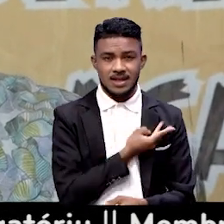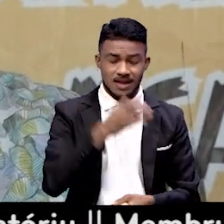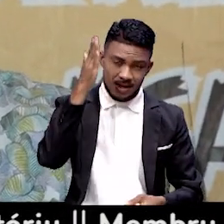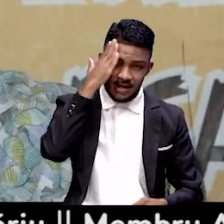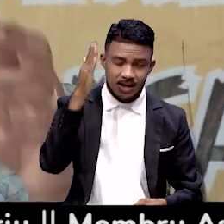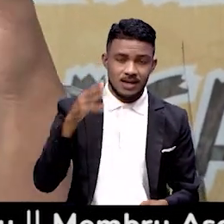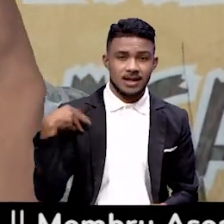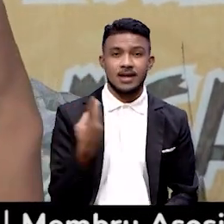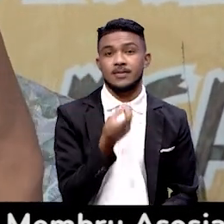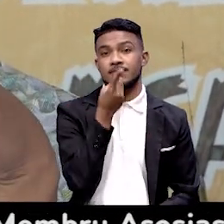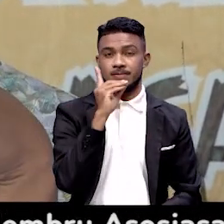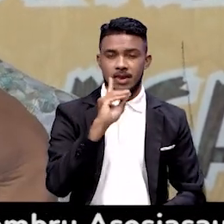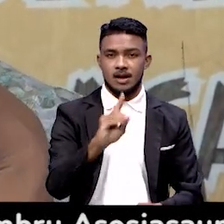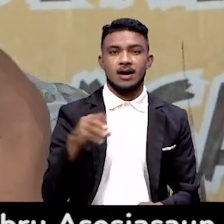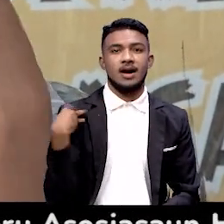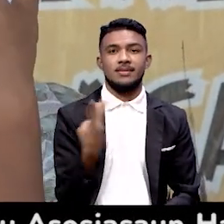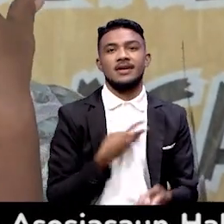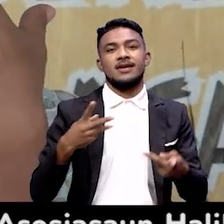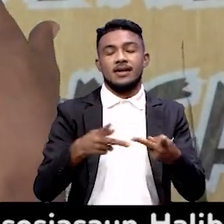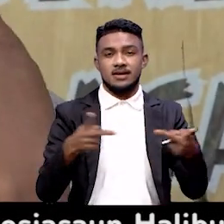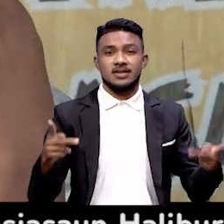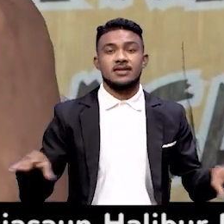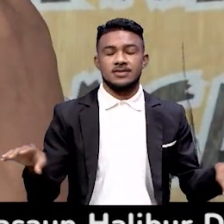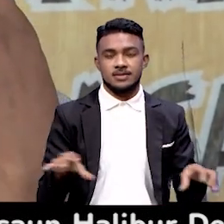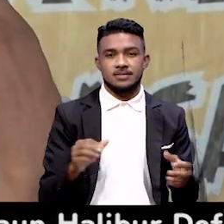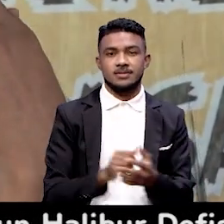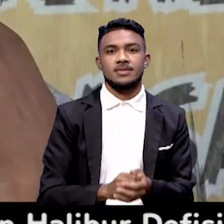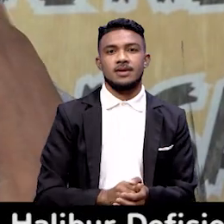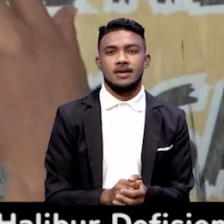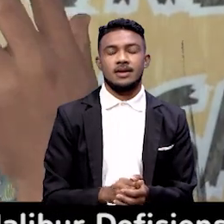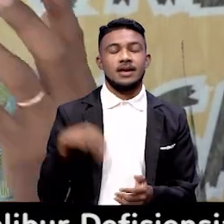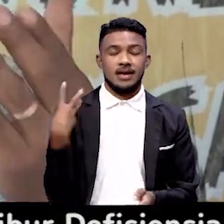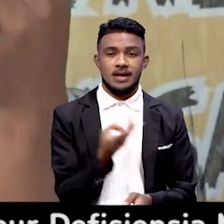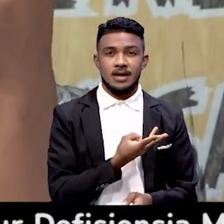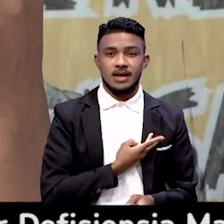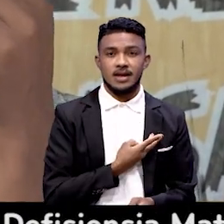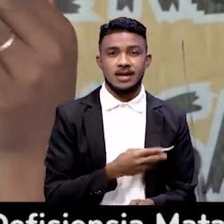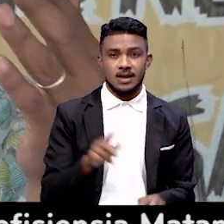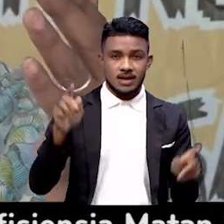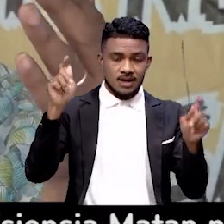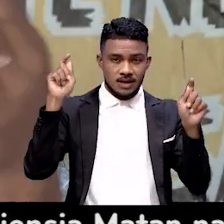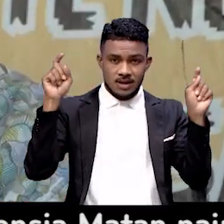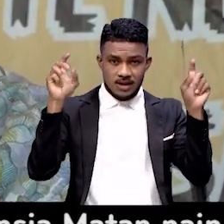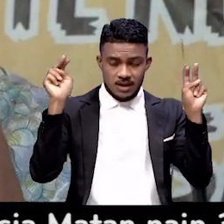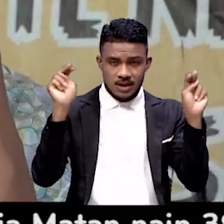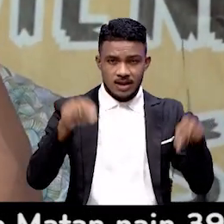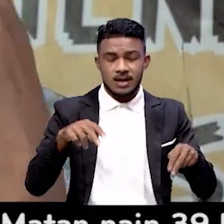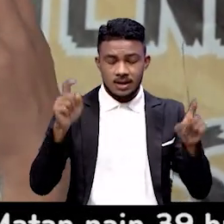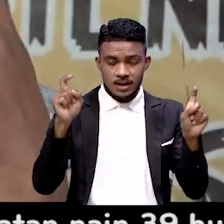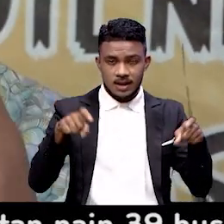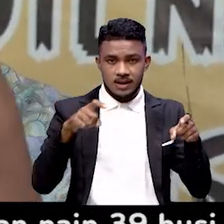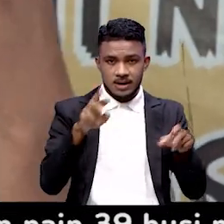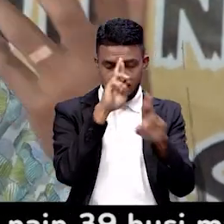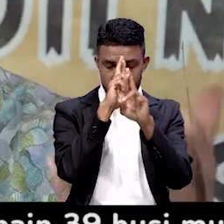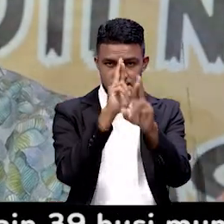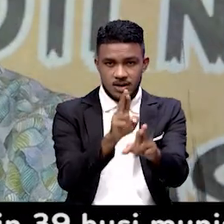kata, amne posisi mak ne, kata ita tensir respect mal. Buat ide differences, ne buat normal